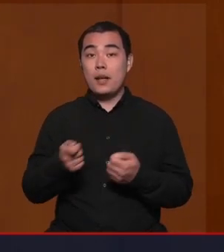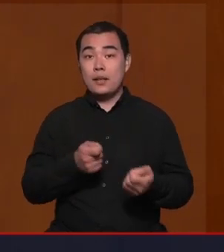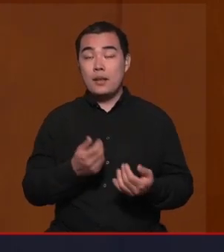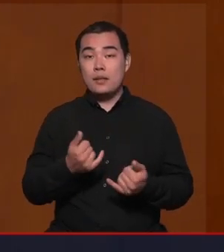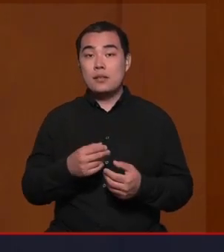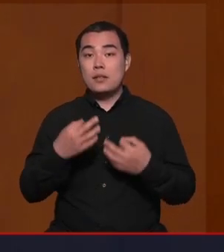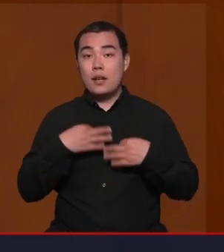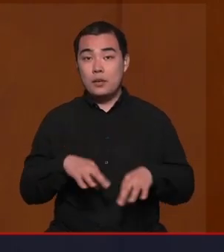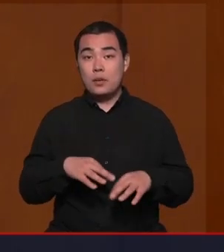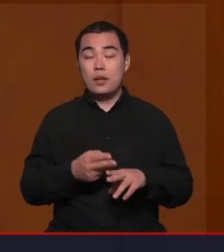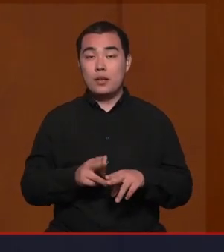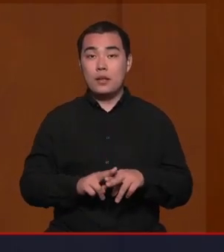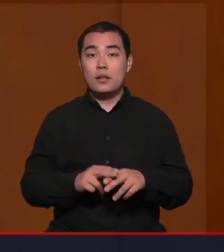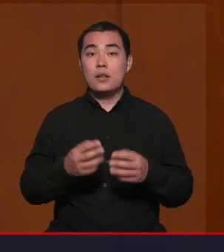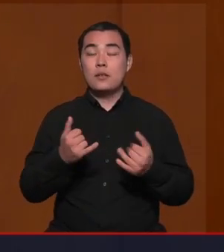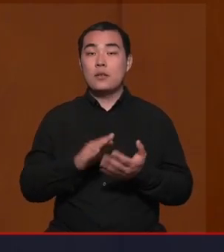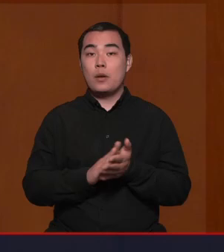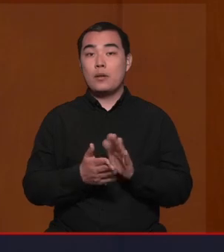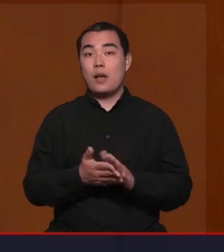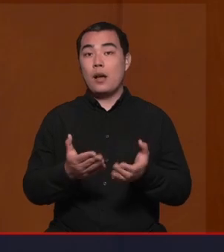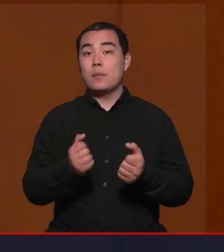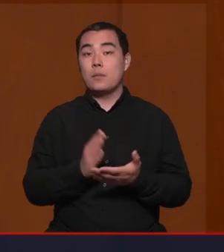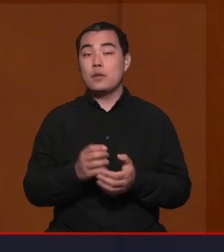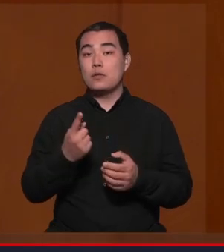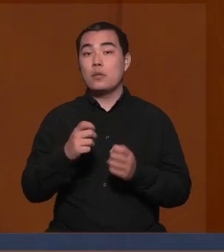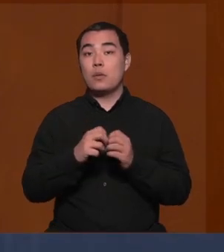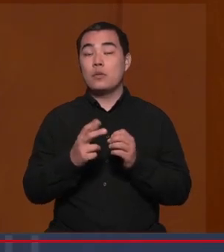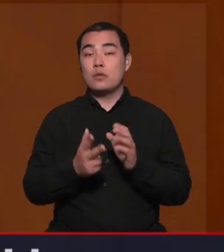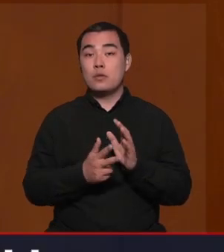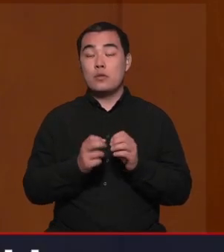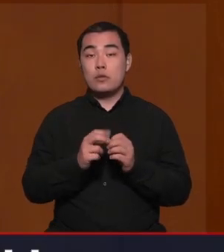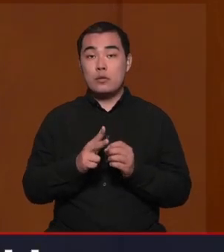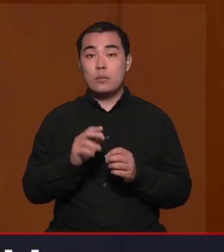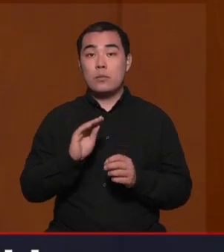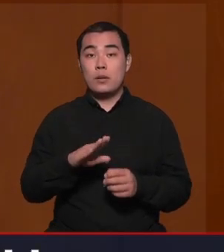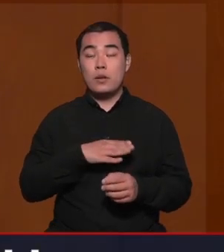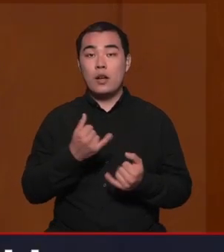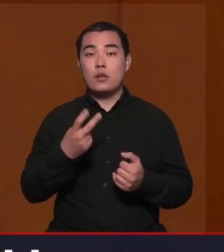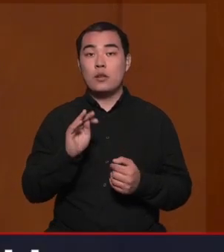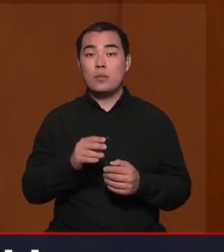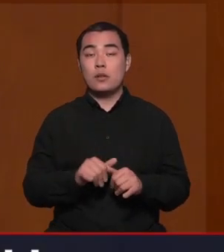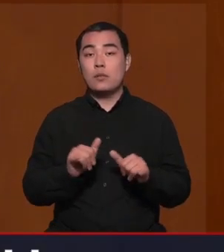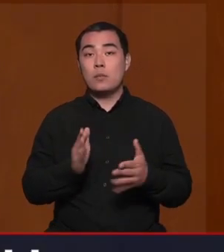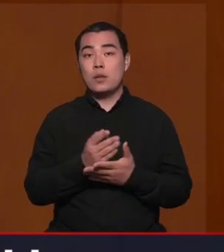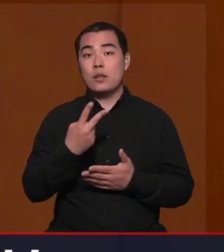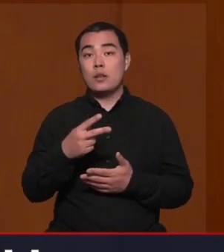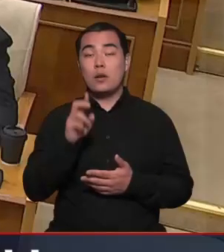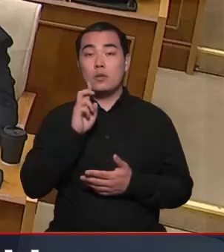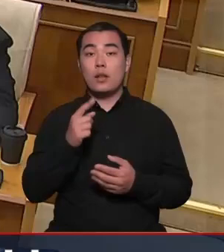кеденде бірден сол рұқсат беру құжатын алады. Былтыр 113 мыңға көбейдік, биыл 200 мыңға көбейеміз. Яғни екі елдің